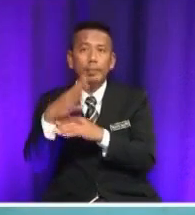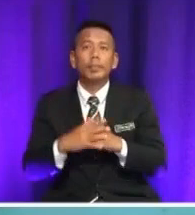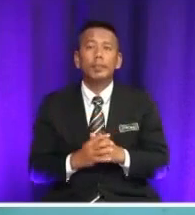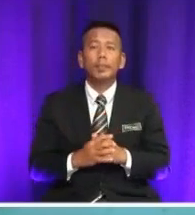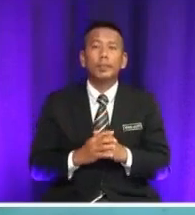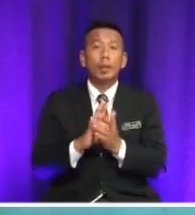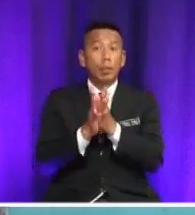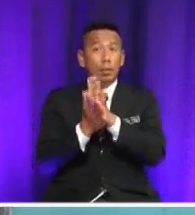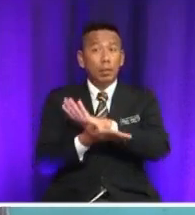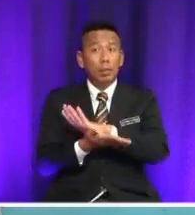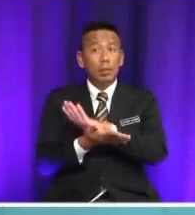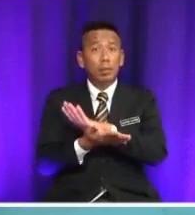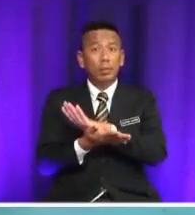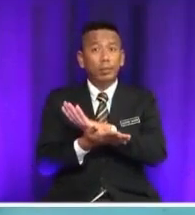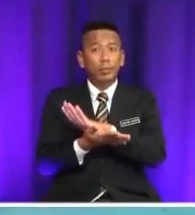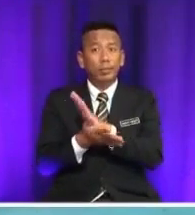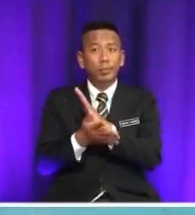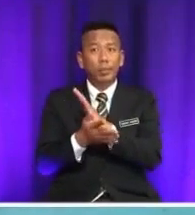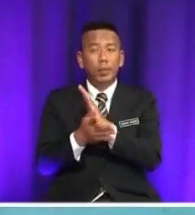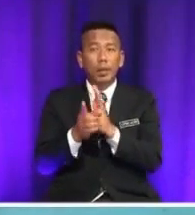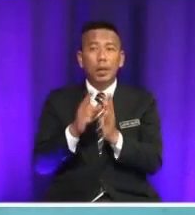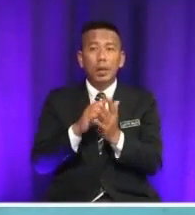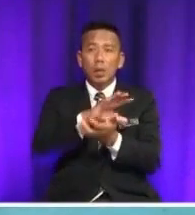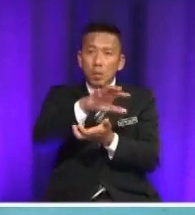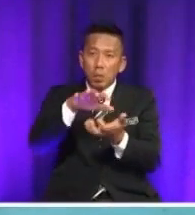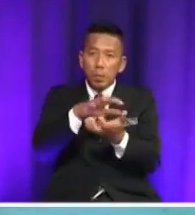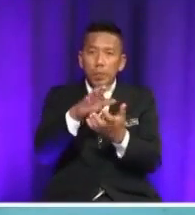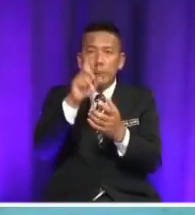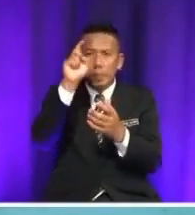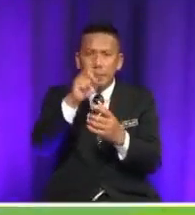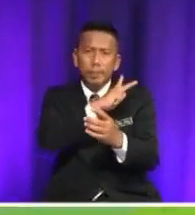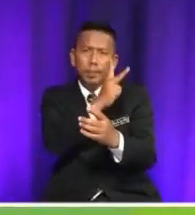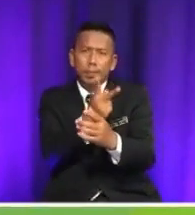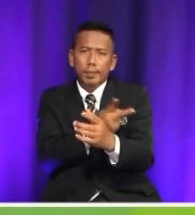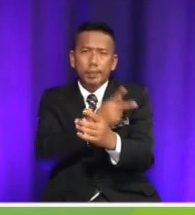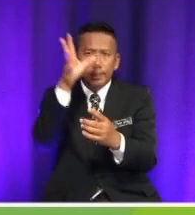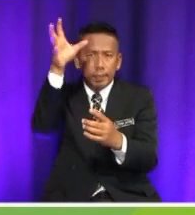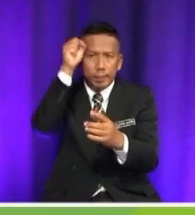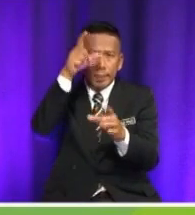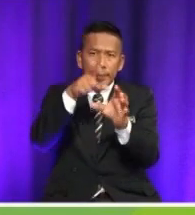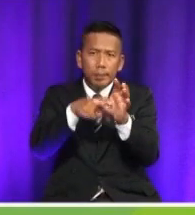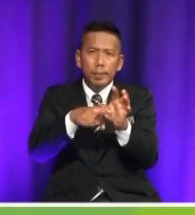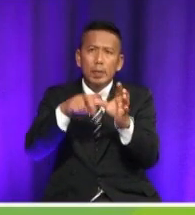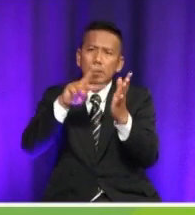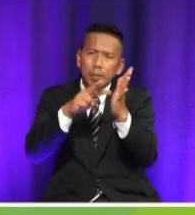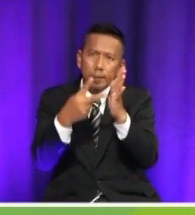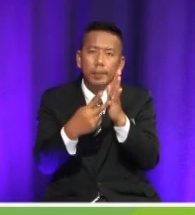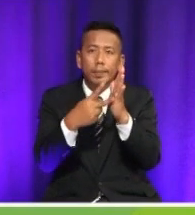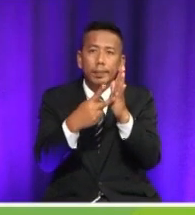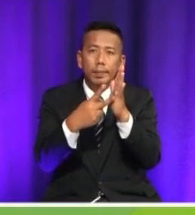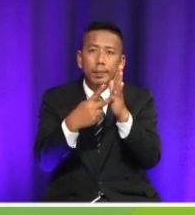jadi rumusnya untuk kali ini kita perlu menguasai maklumat berkaitan dengan definisi supaya